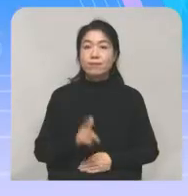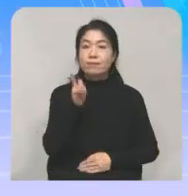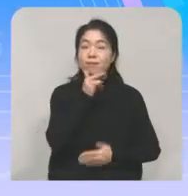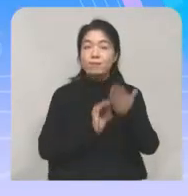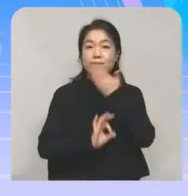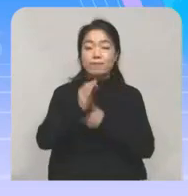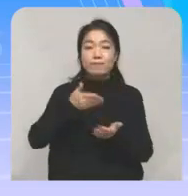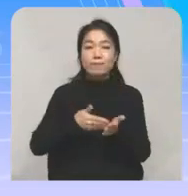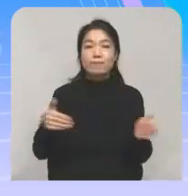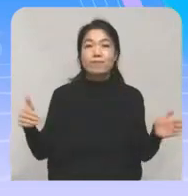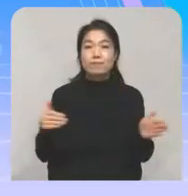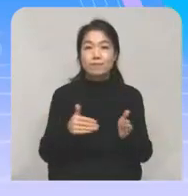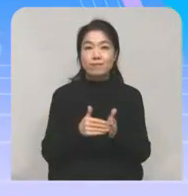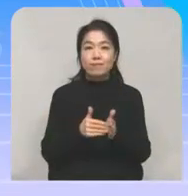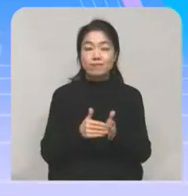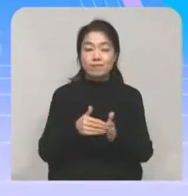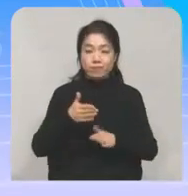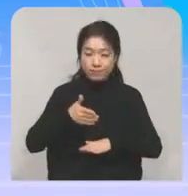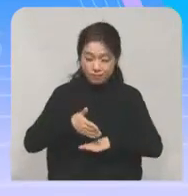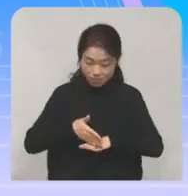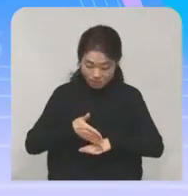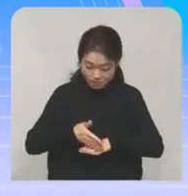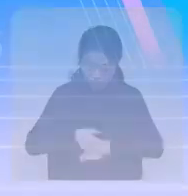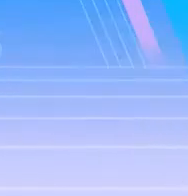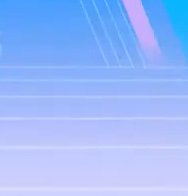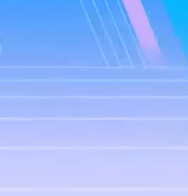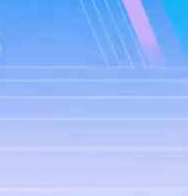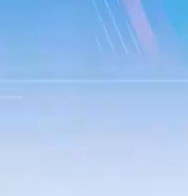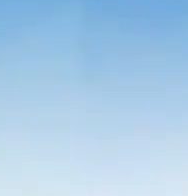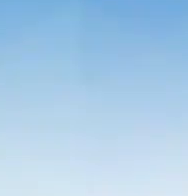월요일 아침 함께한 kbs 뉴스를 마칩니다 감사합니다